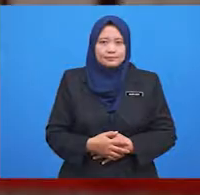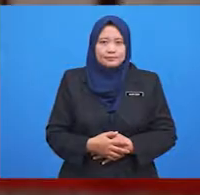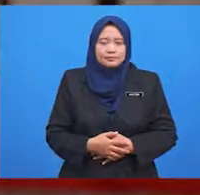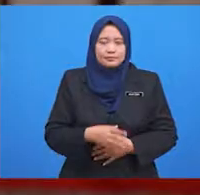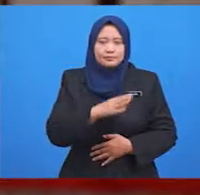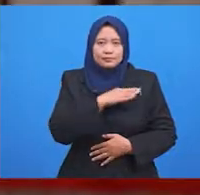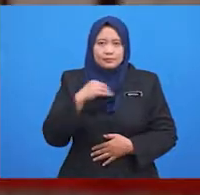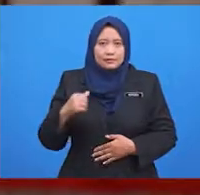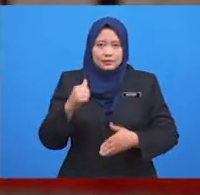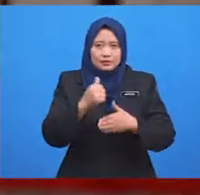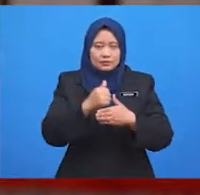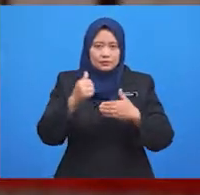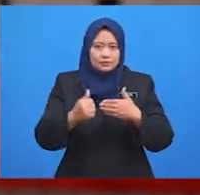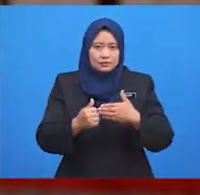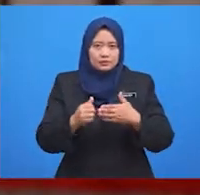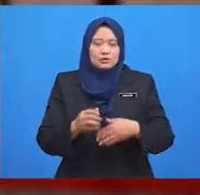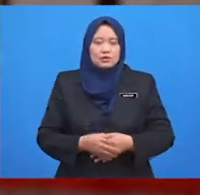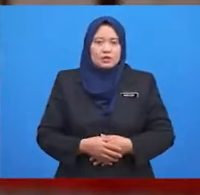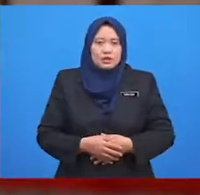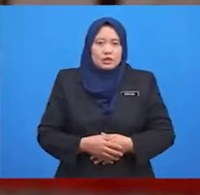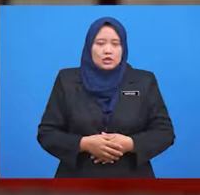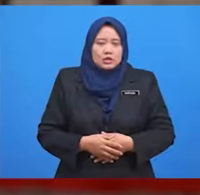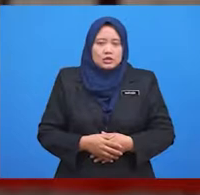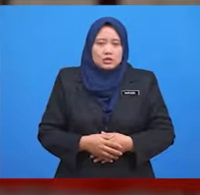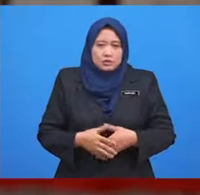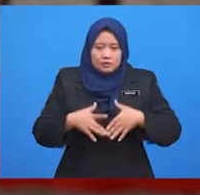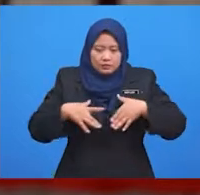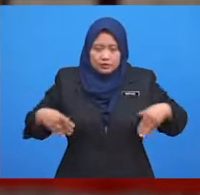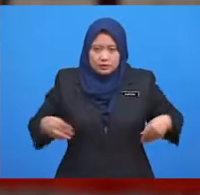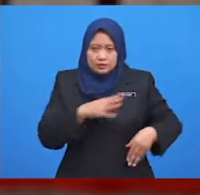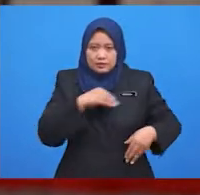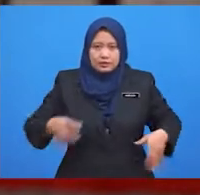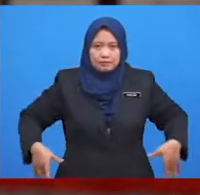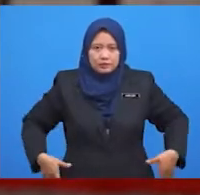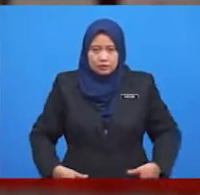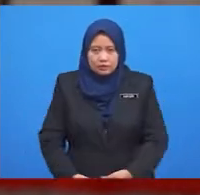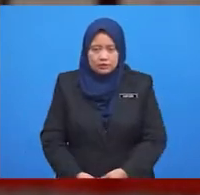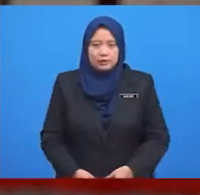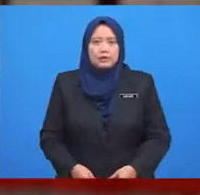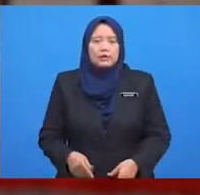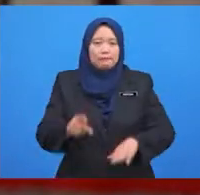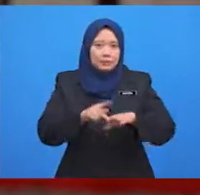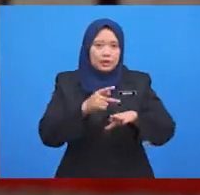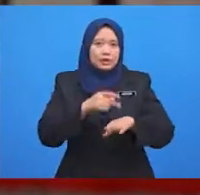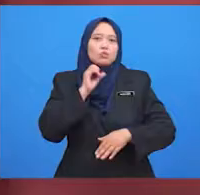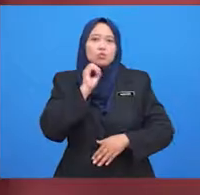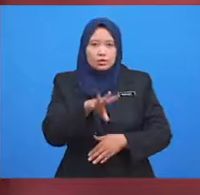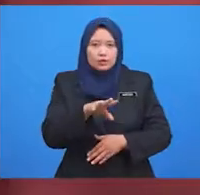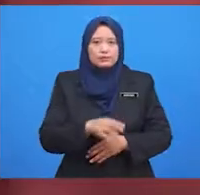Dan akhir sekali, disposal bra dan panties digunakan oleh pelanggan semasa